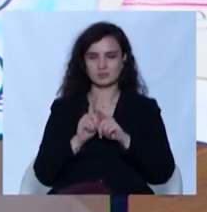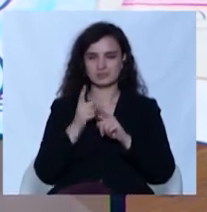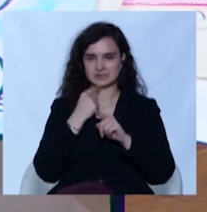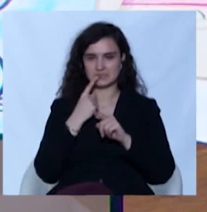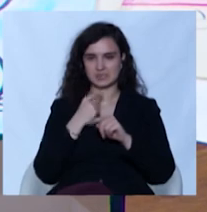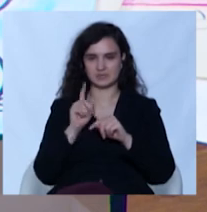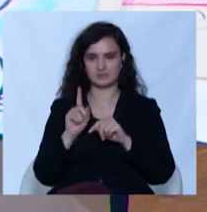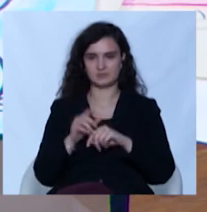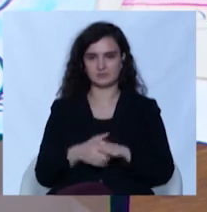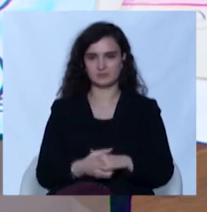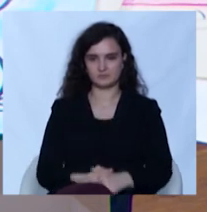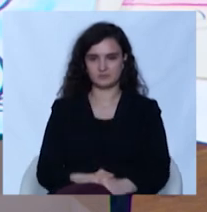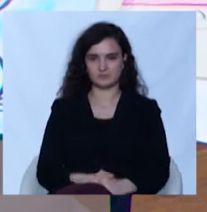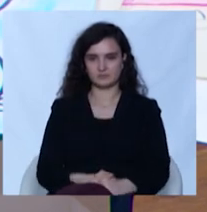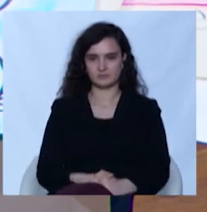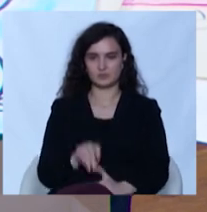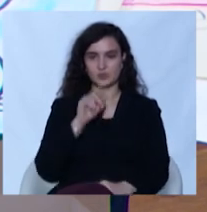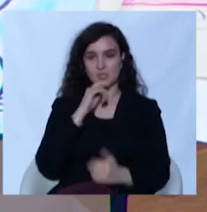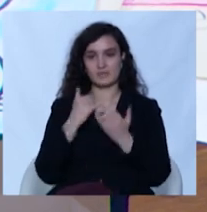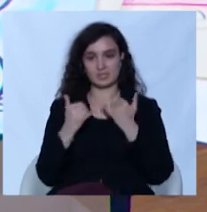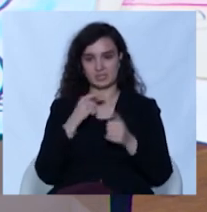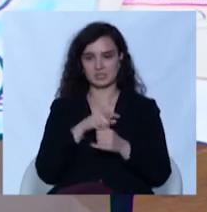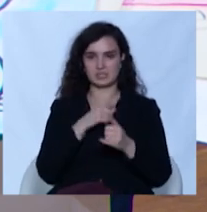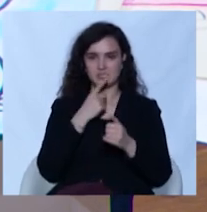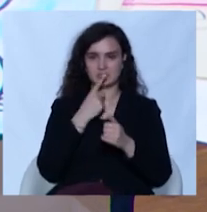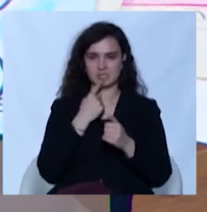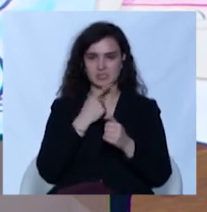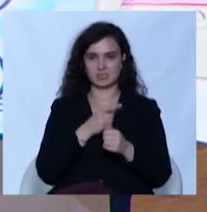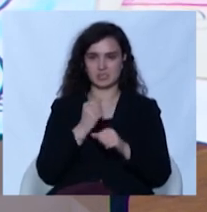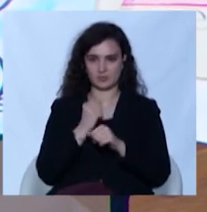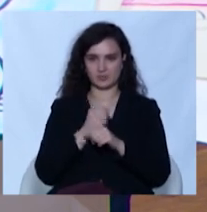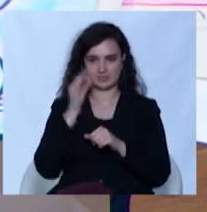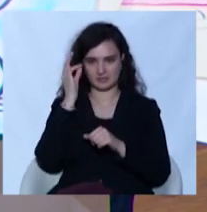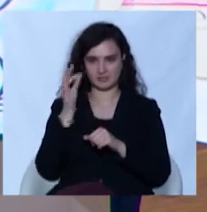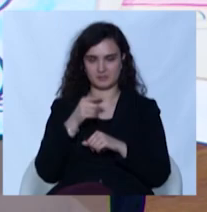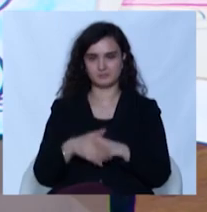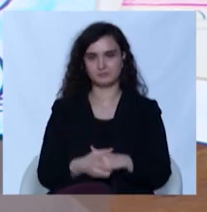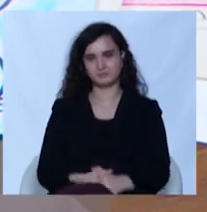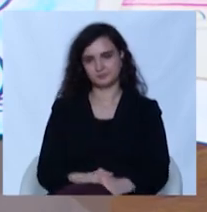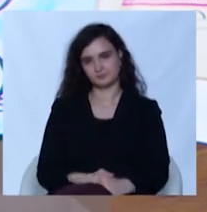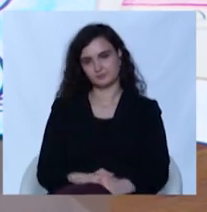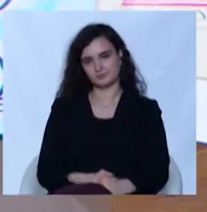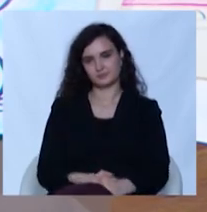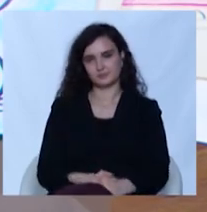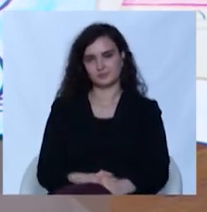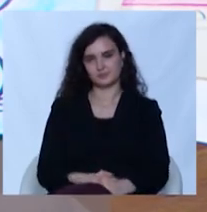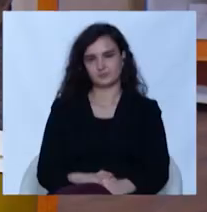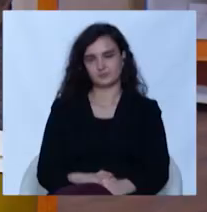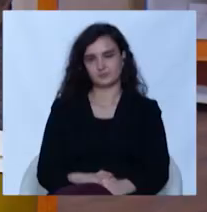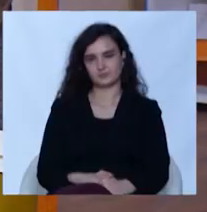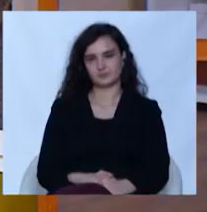ოხრა. ოხრა ხო არის ყვითელიც და ეს არის წითელი ოხრა. აი გავუკეთეთ თმები. ახლა